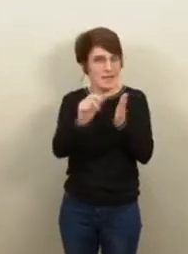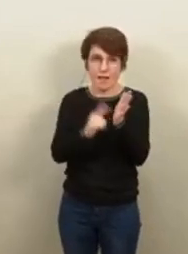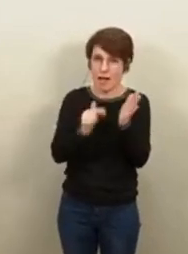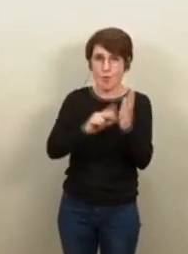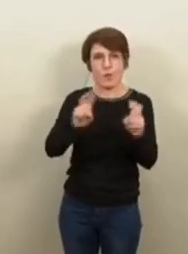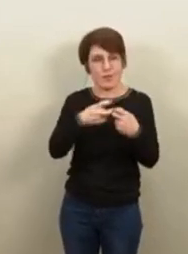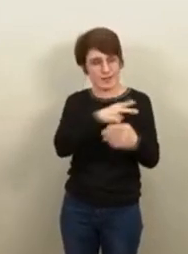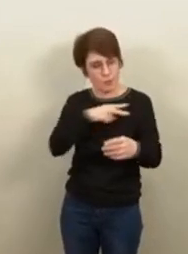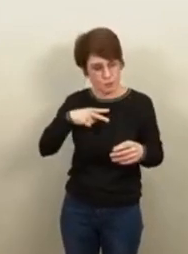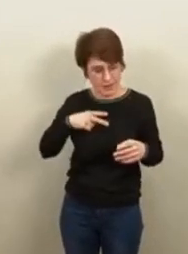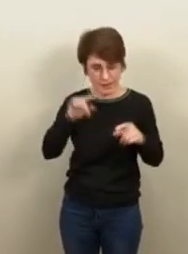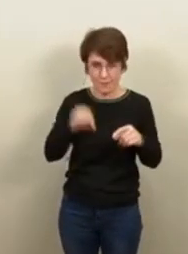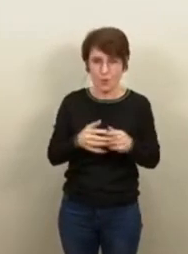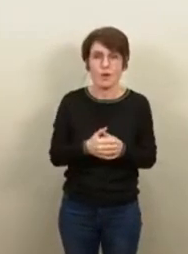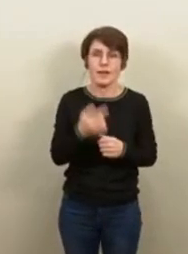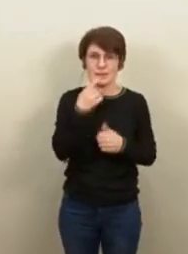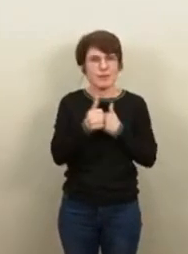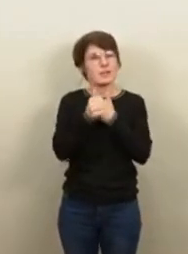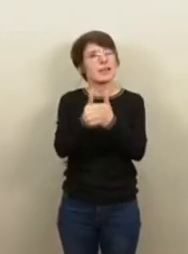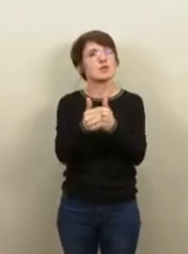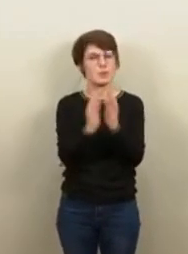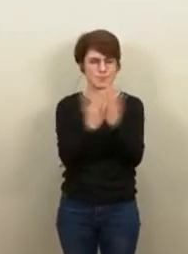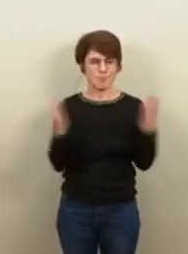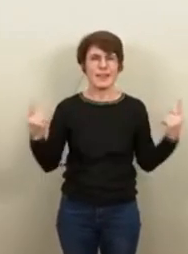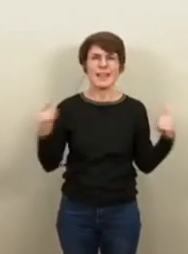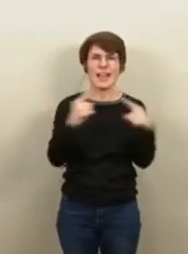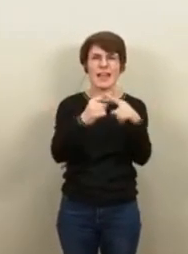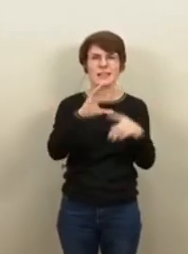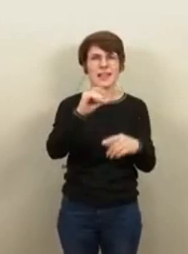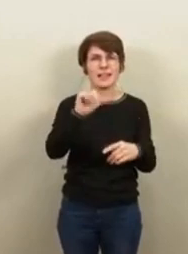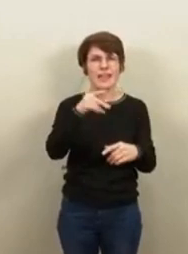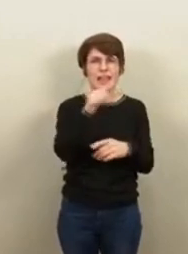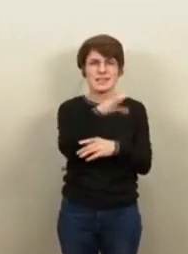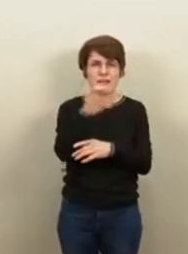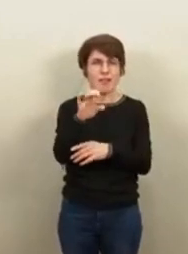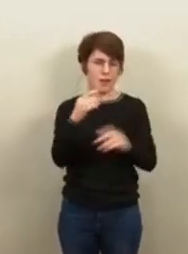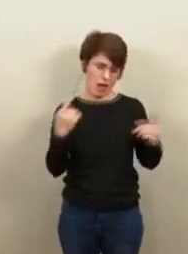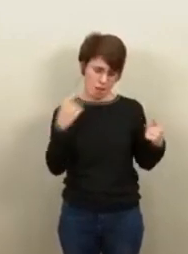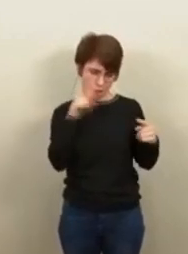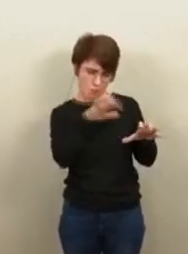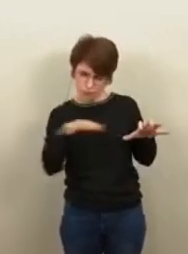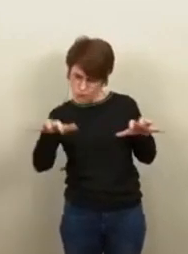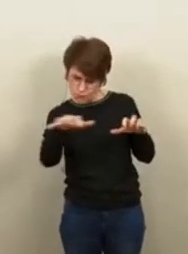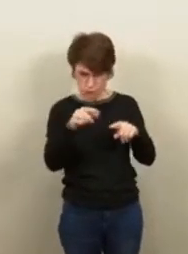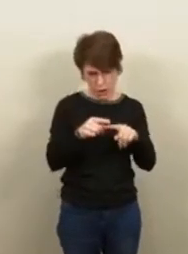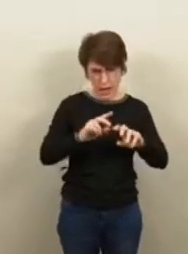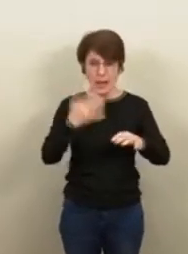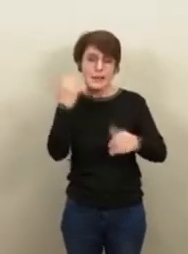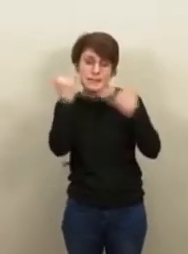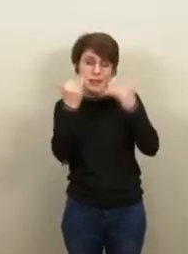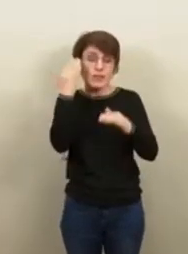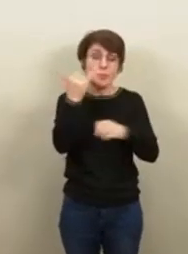la valeur locative cadastrale qui correspond à la somme que pourrait rapporter ce bien durant une année de